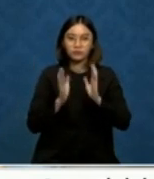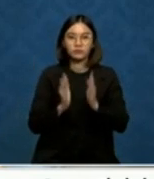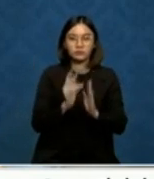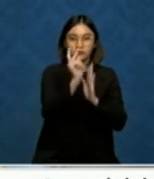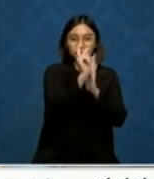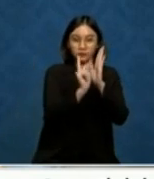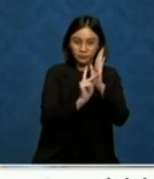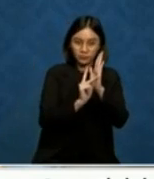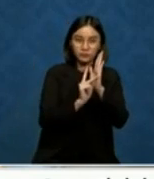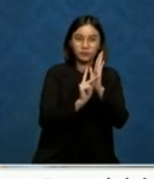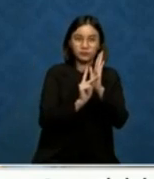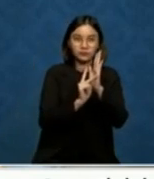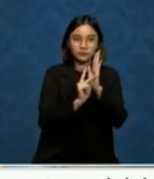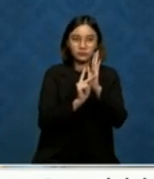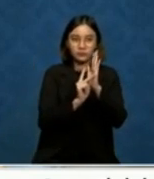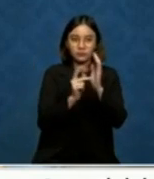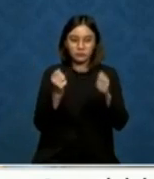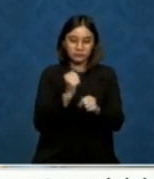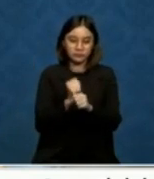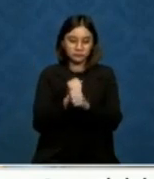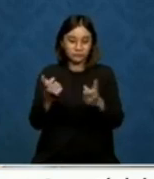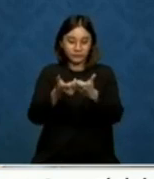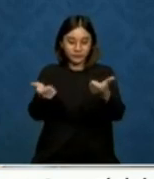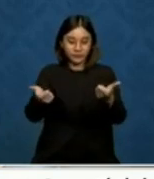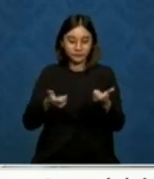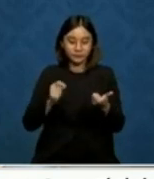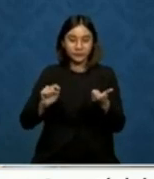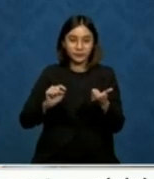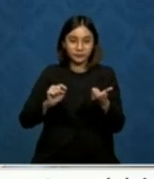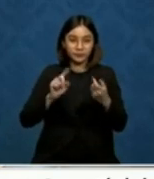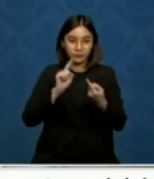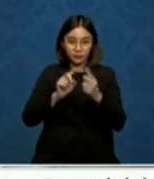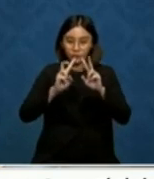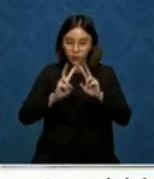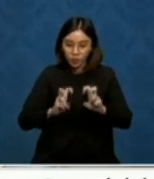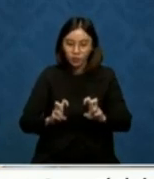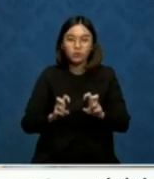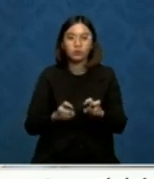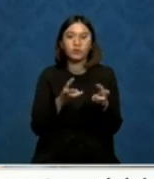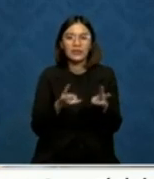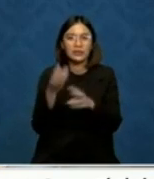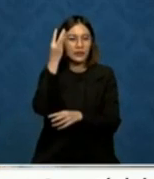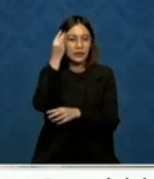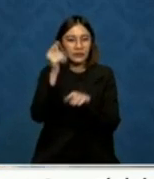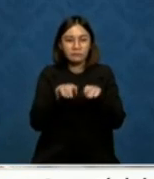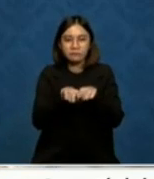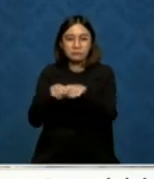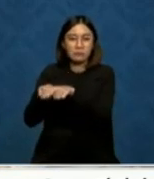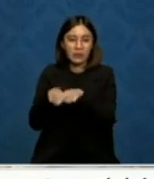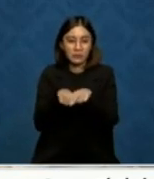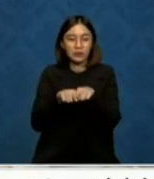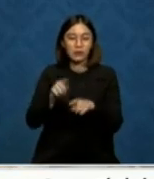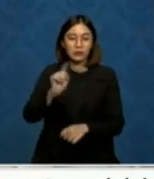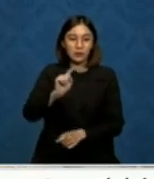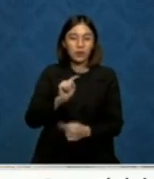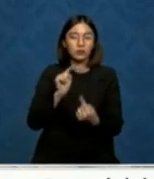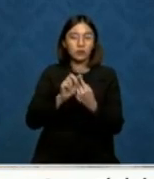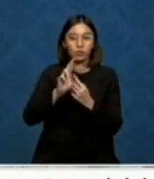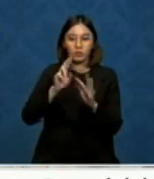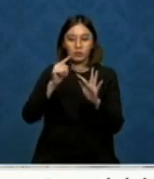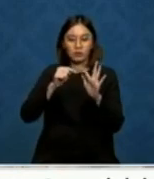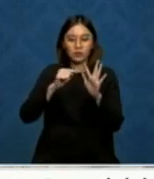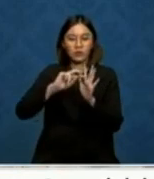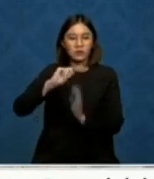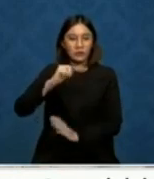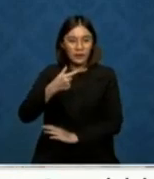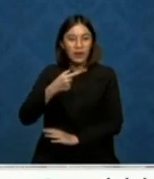ายก็ออกรายงานนะครับผลการวิจัยไปในแนวทางเดียวกันครับว่าร่างนะ